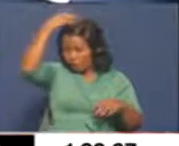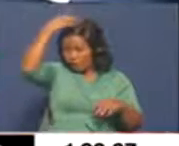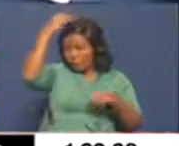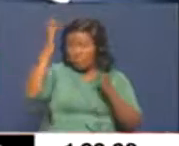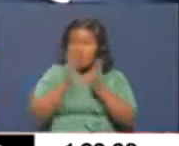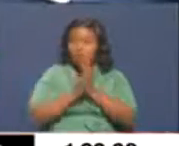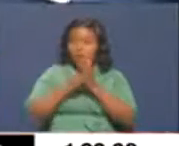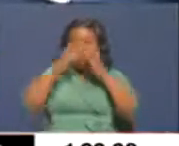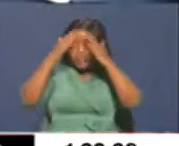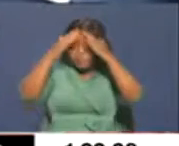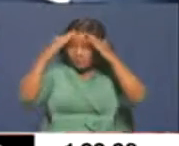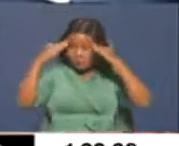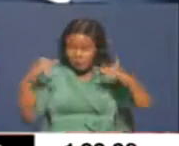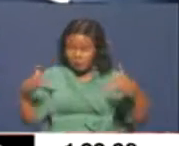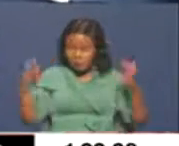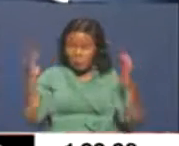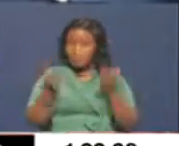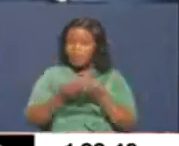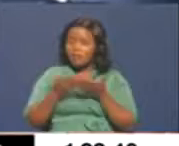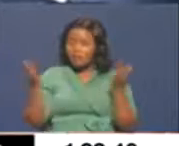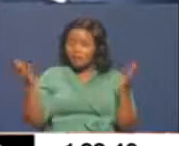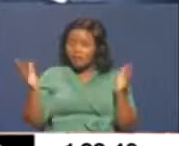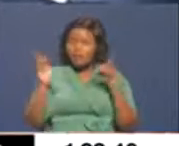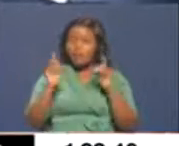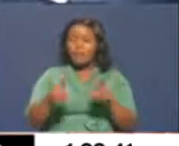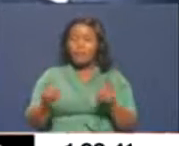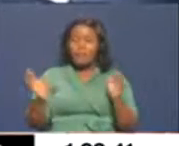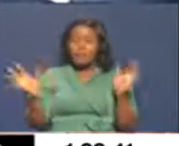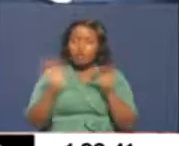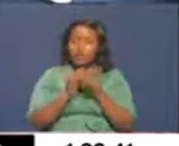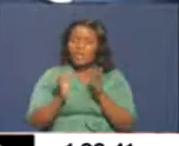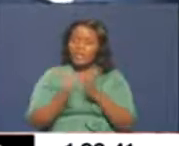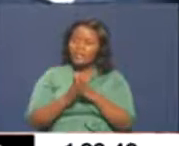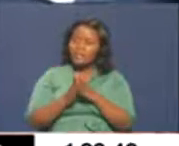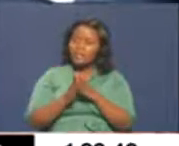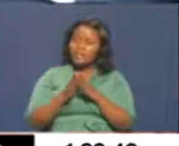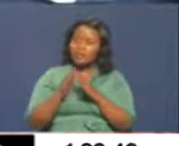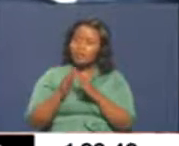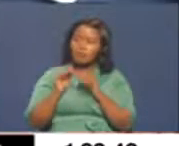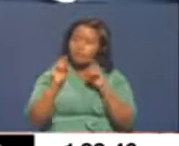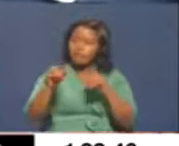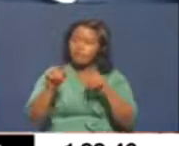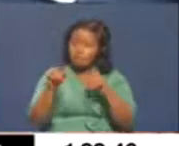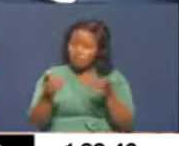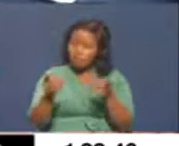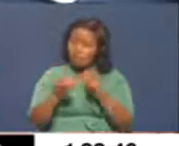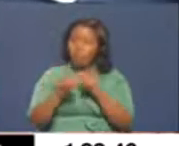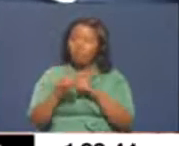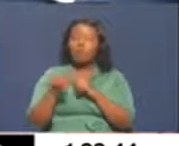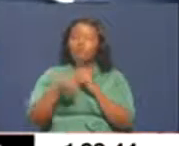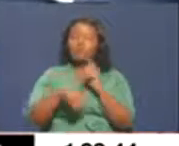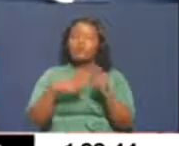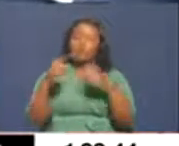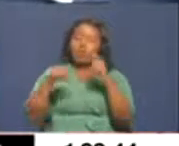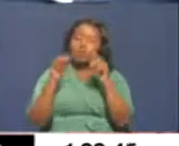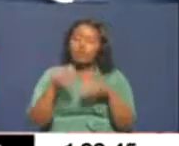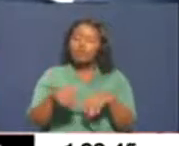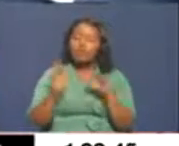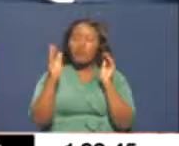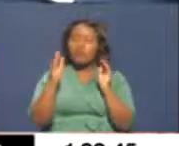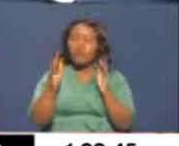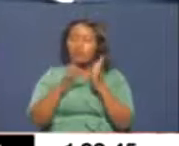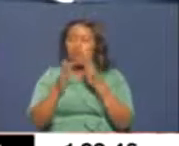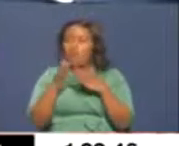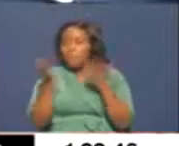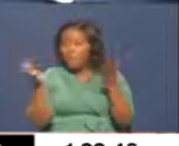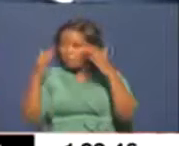ile ni kuwa tushikamane na Qur'ani. Tukishika Qur'ani, tukaifuata Qur'ani namna